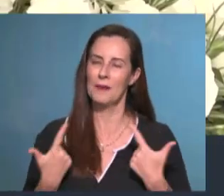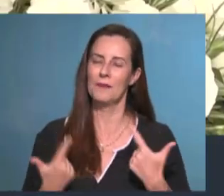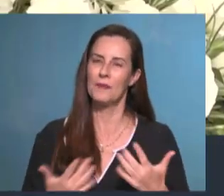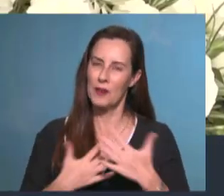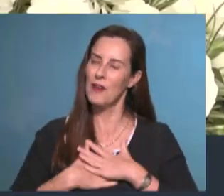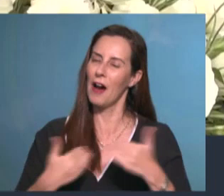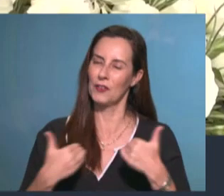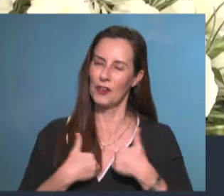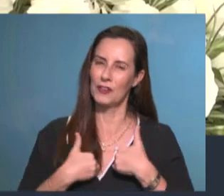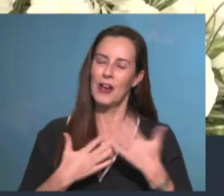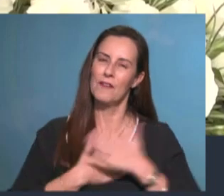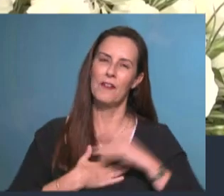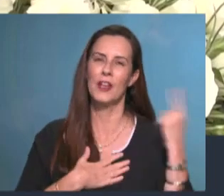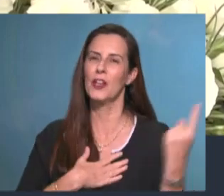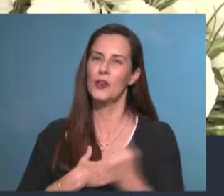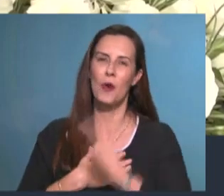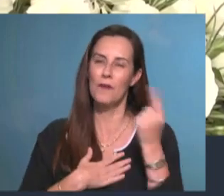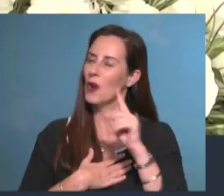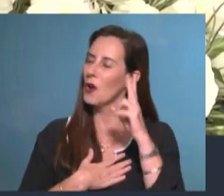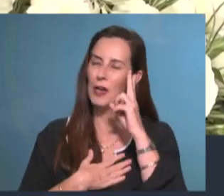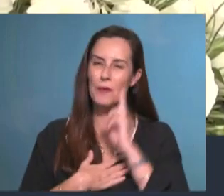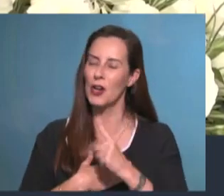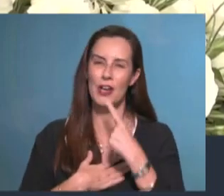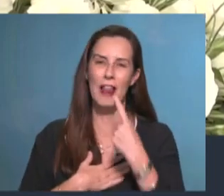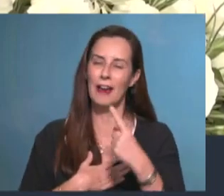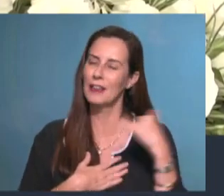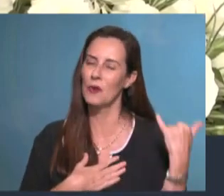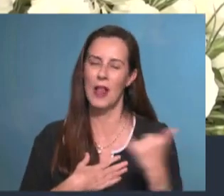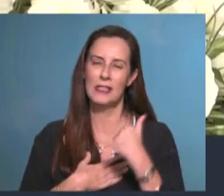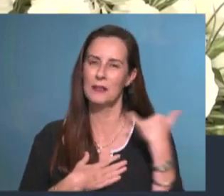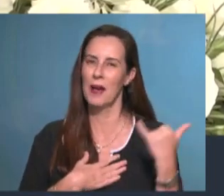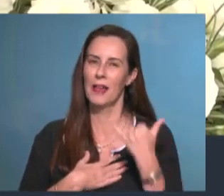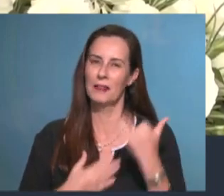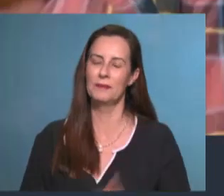אותנו ואהבת את כולם ולא התביישת לומר את זה כל הזמן.